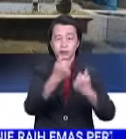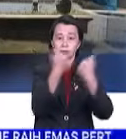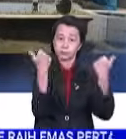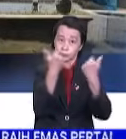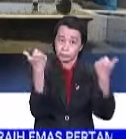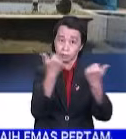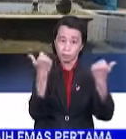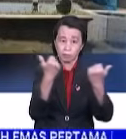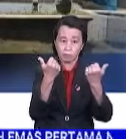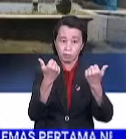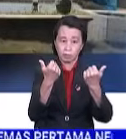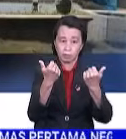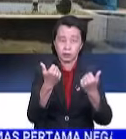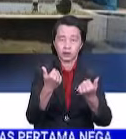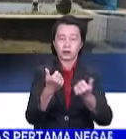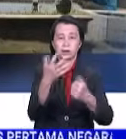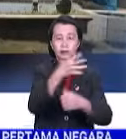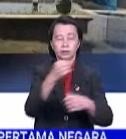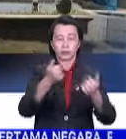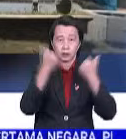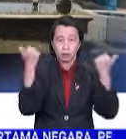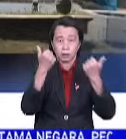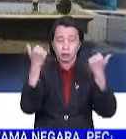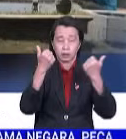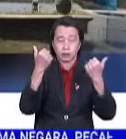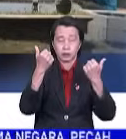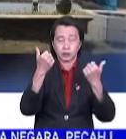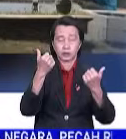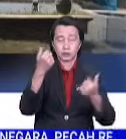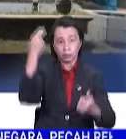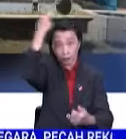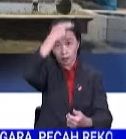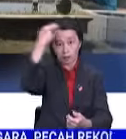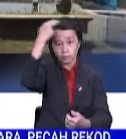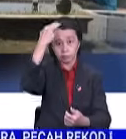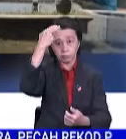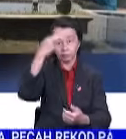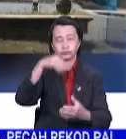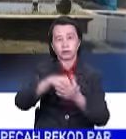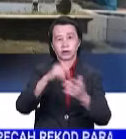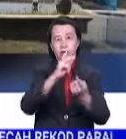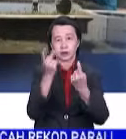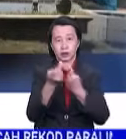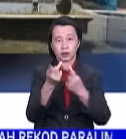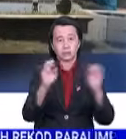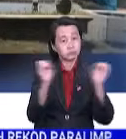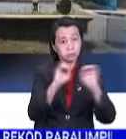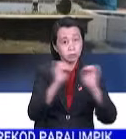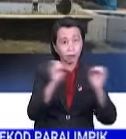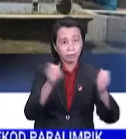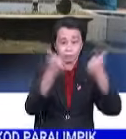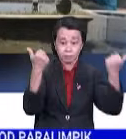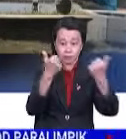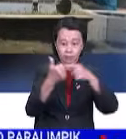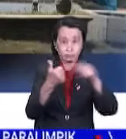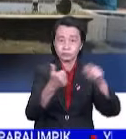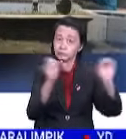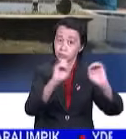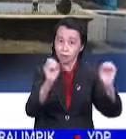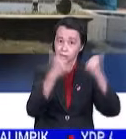perayaan Idul Fitri dan Idul Adha dalam keadaan diluar perayaan itu